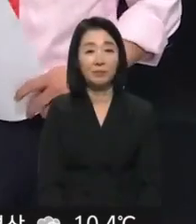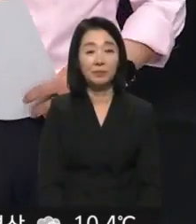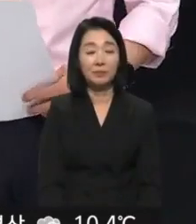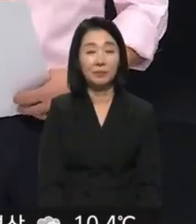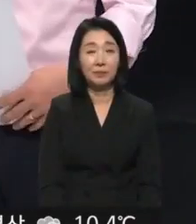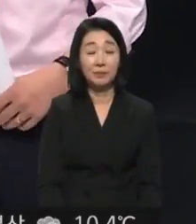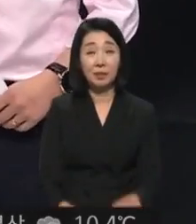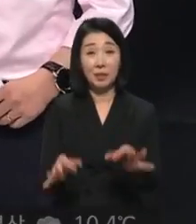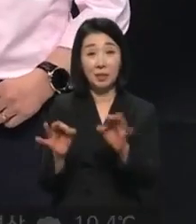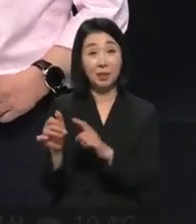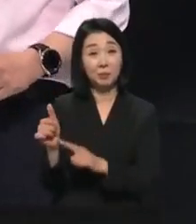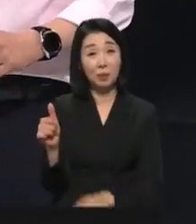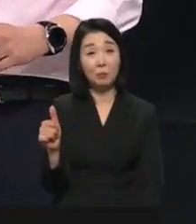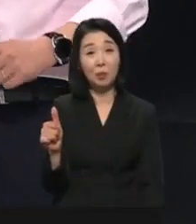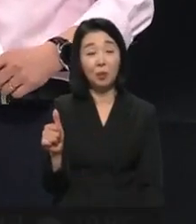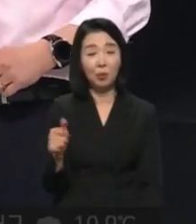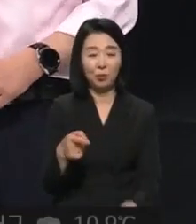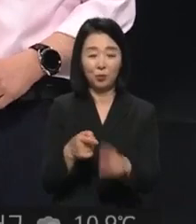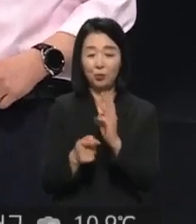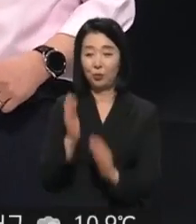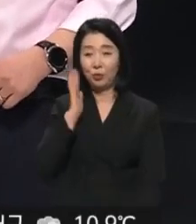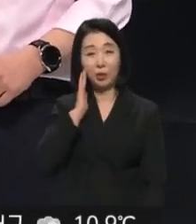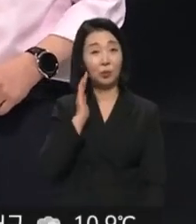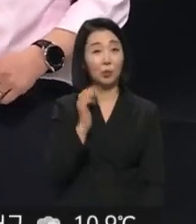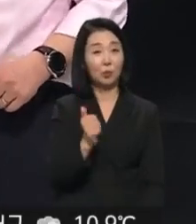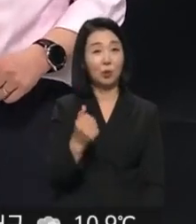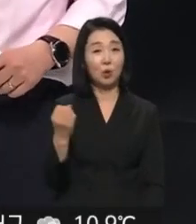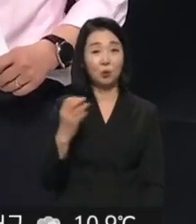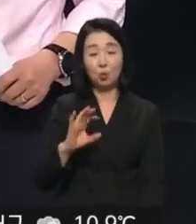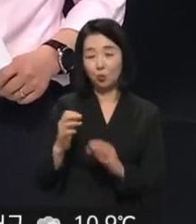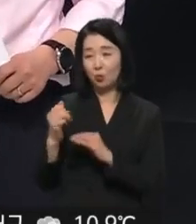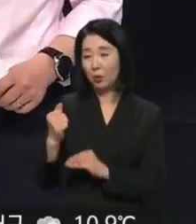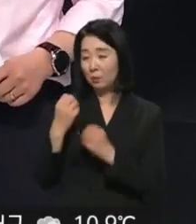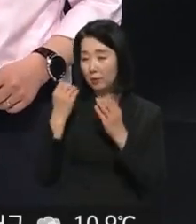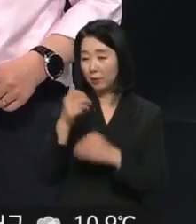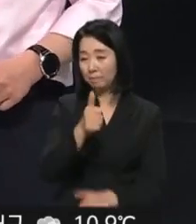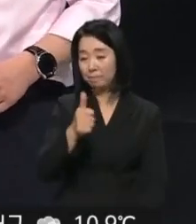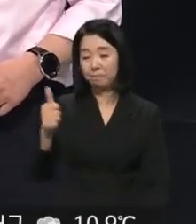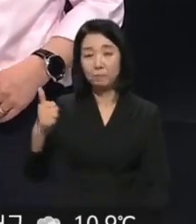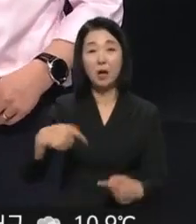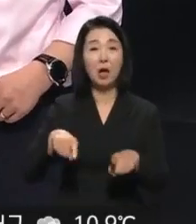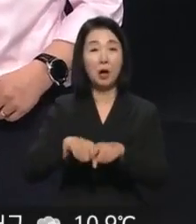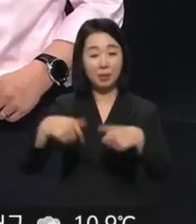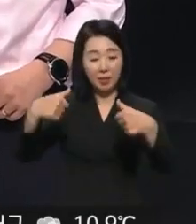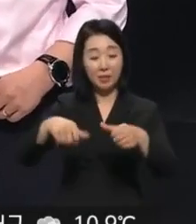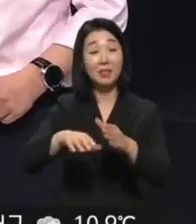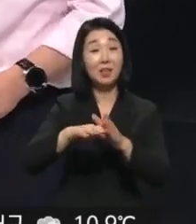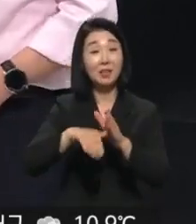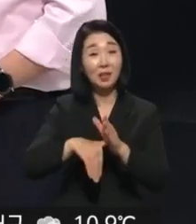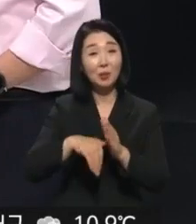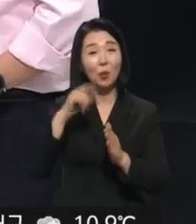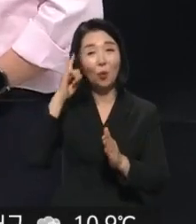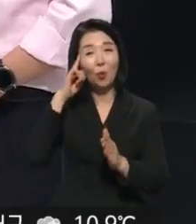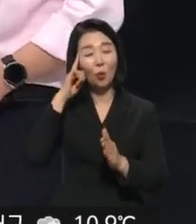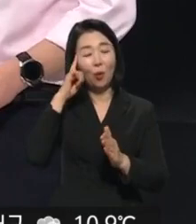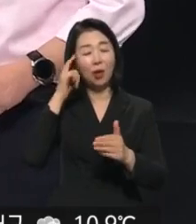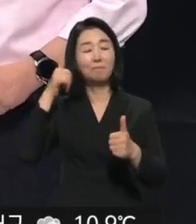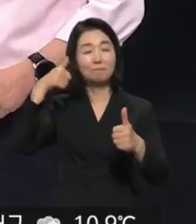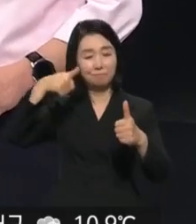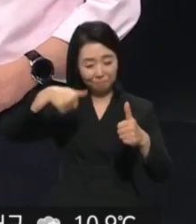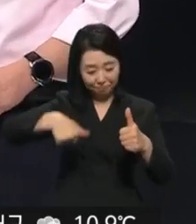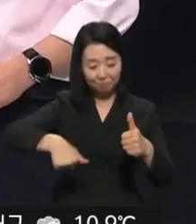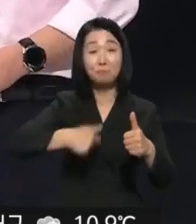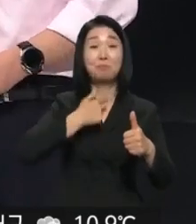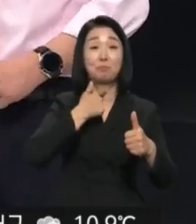김 대표는 앞서 윤 대통령과 국민의힘 신임 지도부의 상견례 인사 때도 머리를 깊게